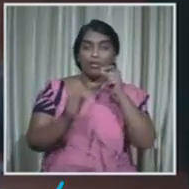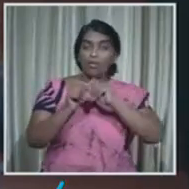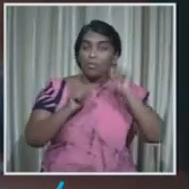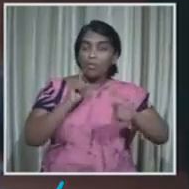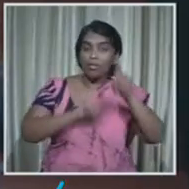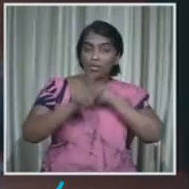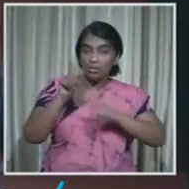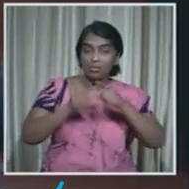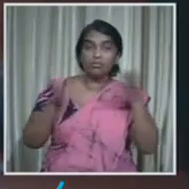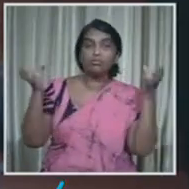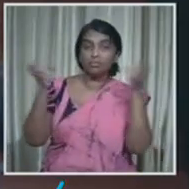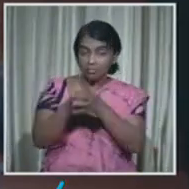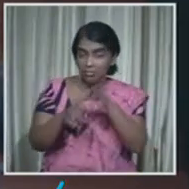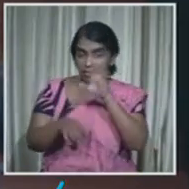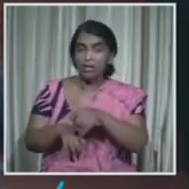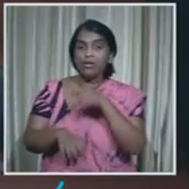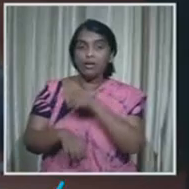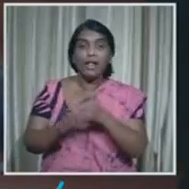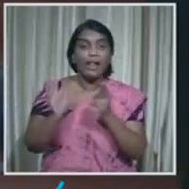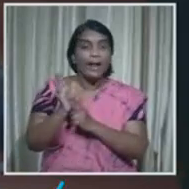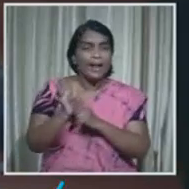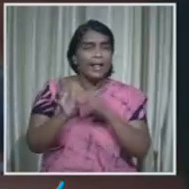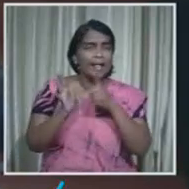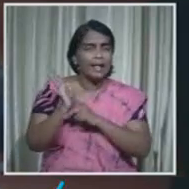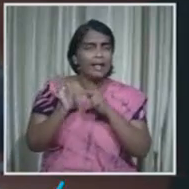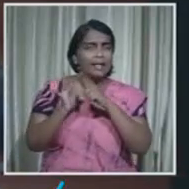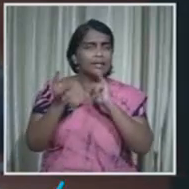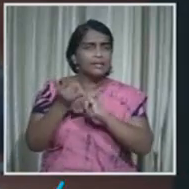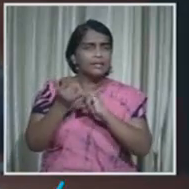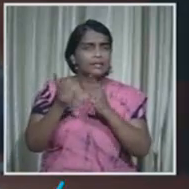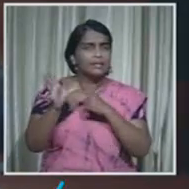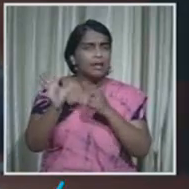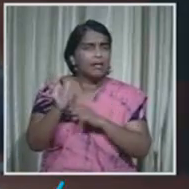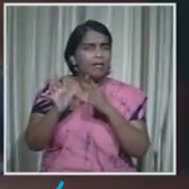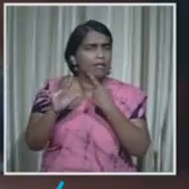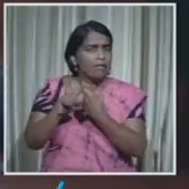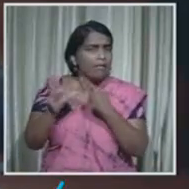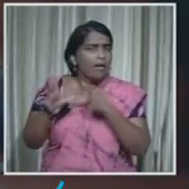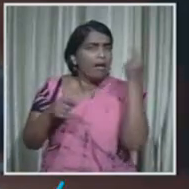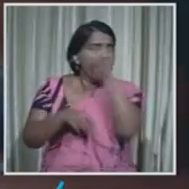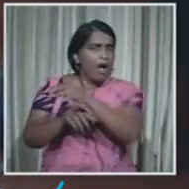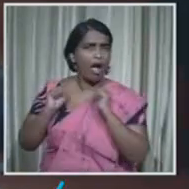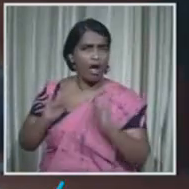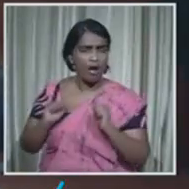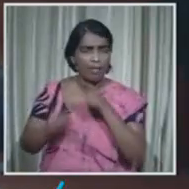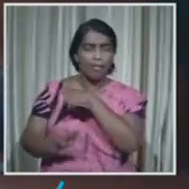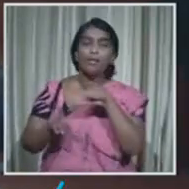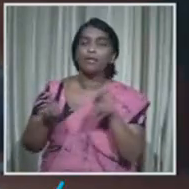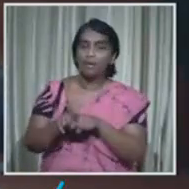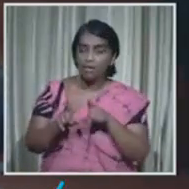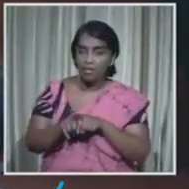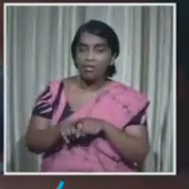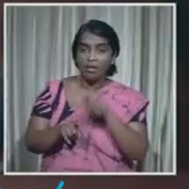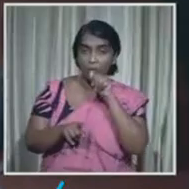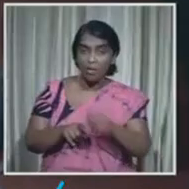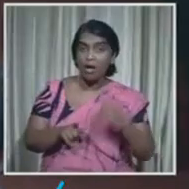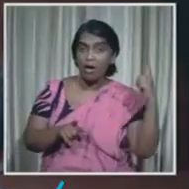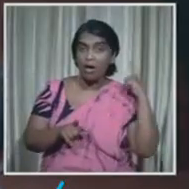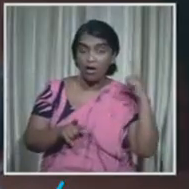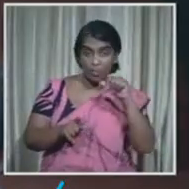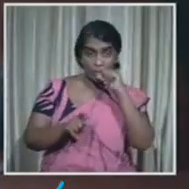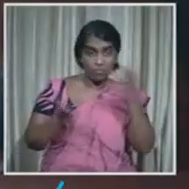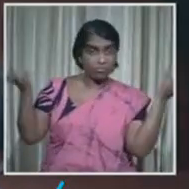ආසන්න සාකච්ඡාවක් රැස් වෙනකොට නිස්සංක සේනාධිපති ගියේ කොහොමද එතෙන්ට මතක තියාගන්න මේ රටේ නිල හමුදාපතිව රැස් වෙන